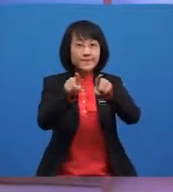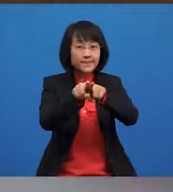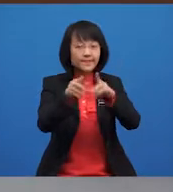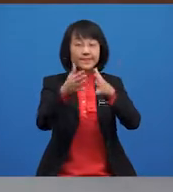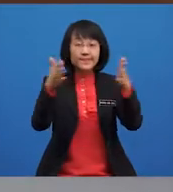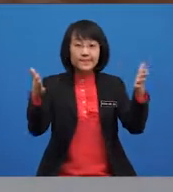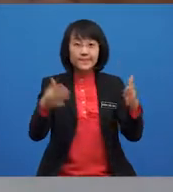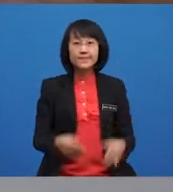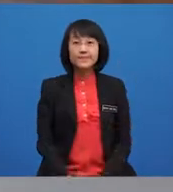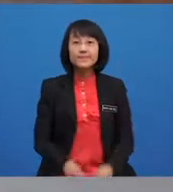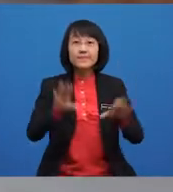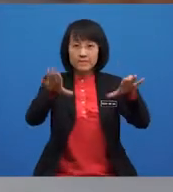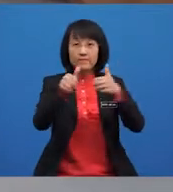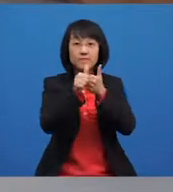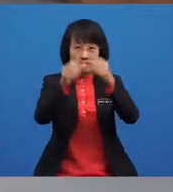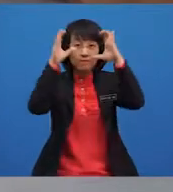besar.